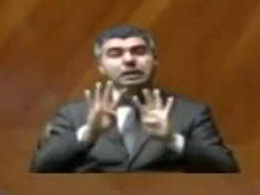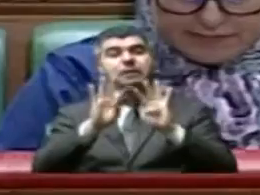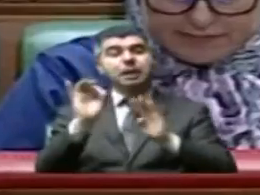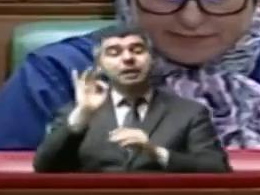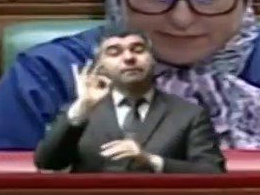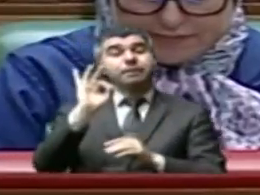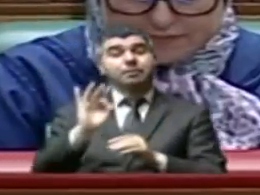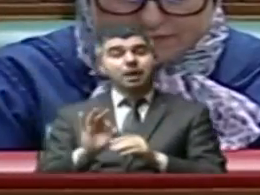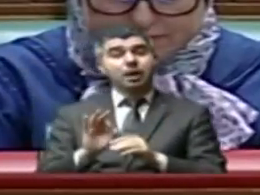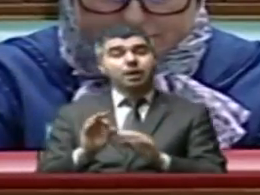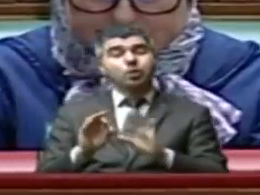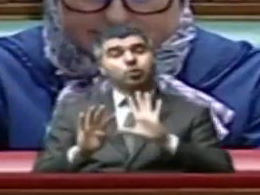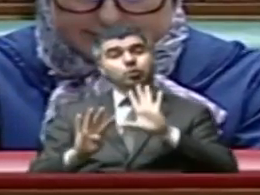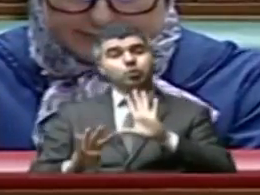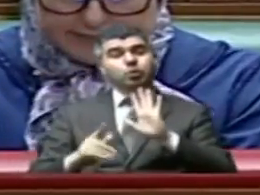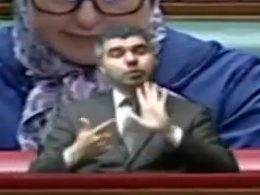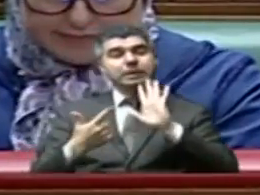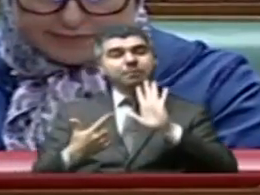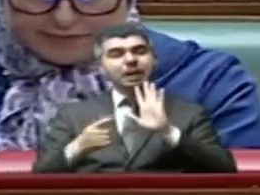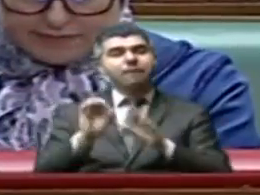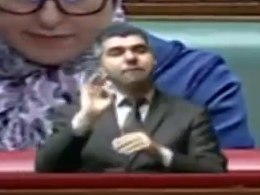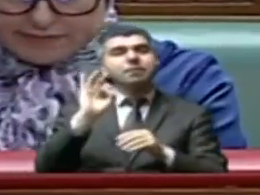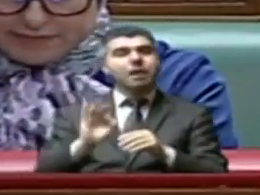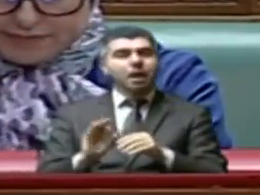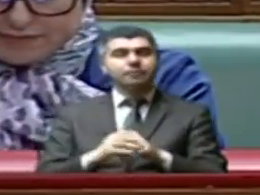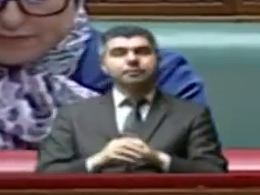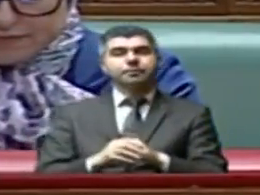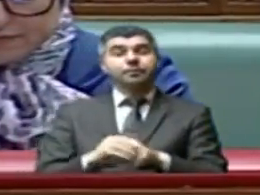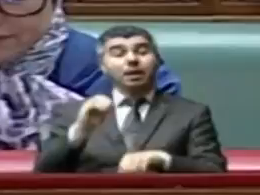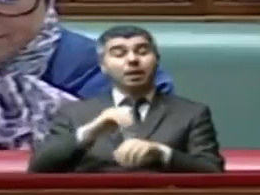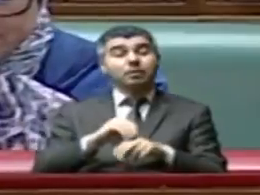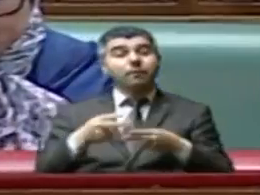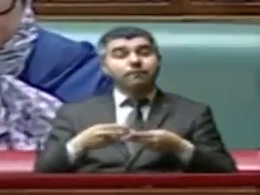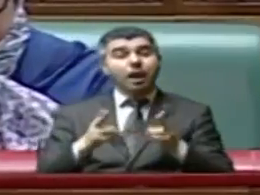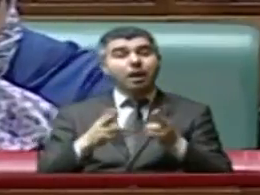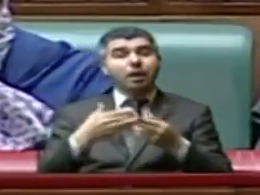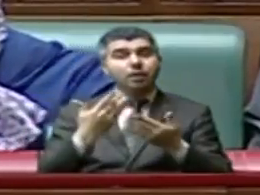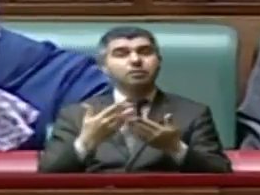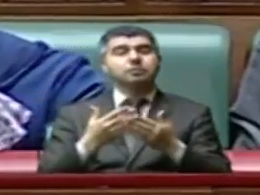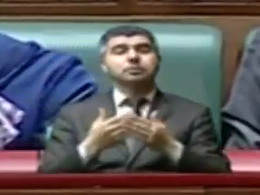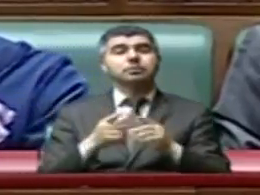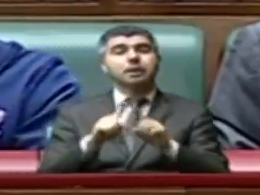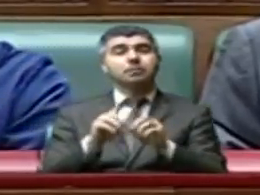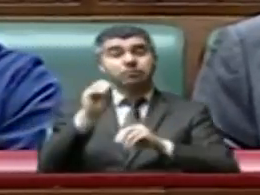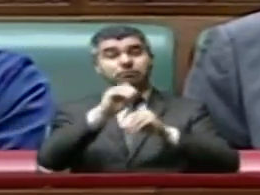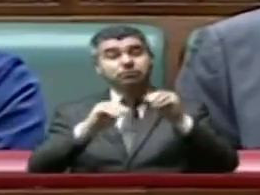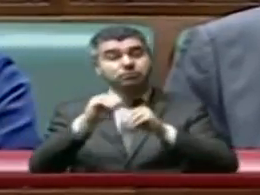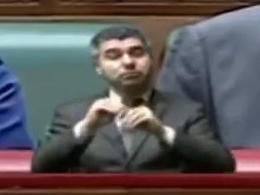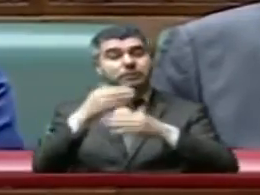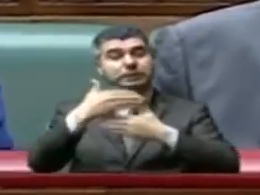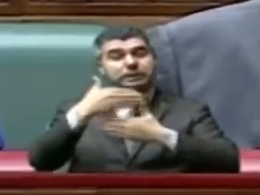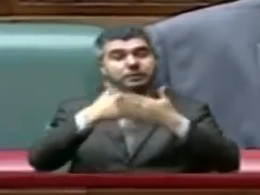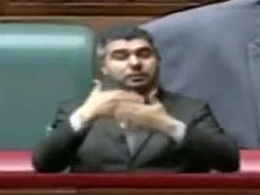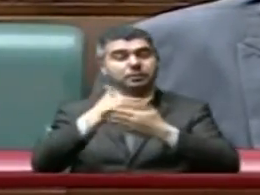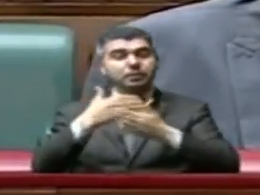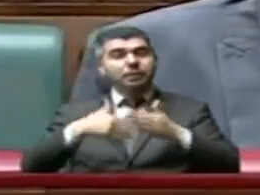حوالي 79%. وبالموازاة مع هذا الشيء كان طارق برنامج آخر ديال التأهيل الترابي اللي كان تيستهدف بالخصوص المناطق